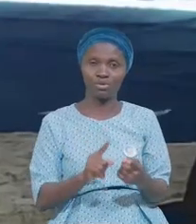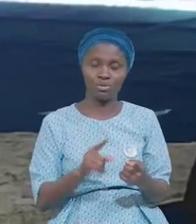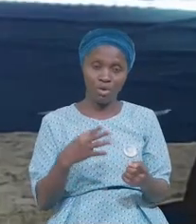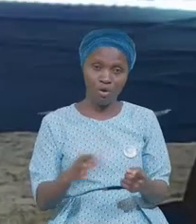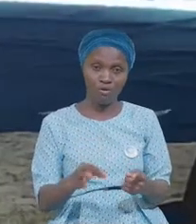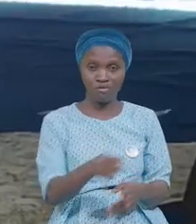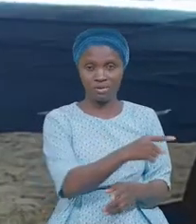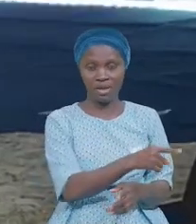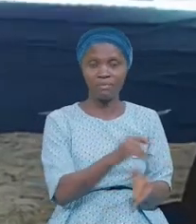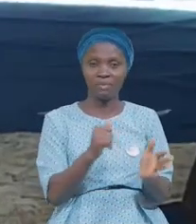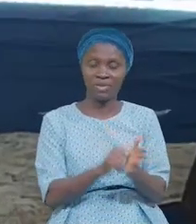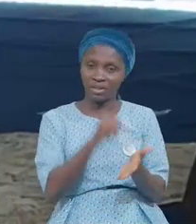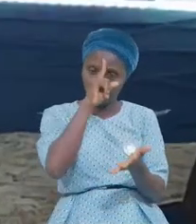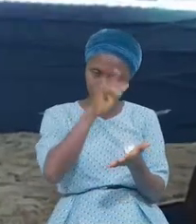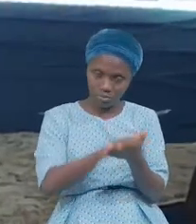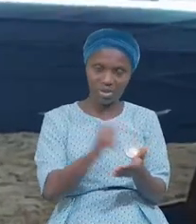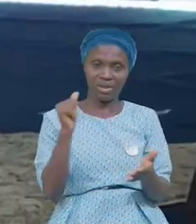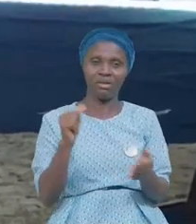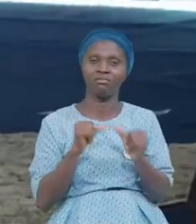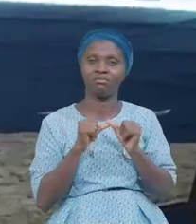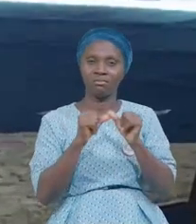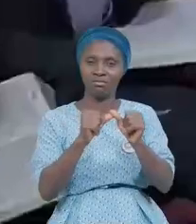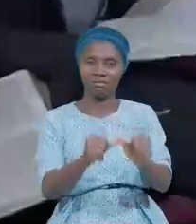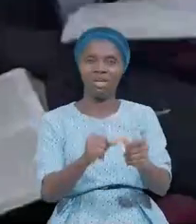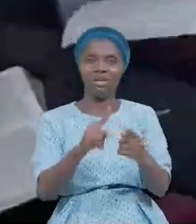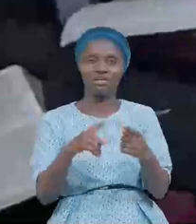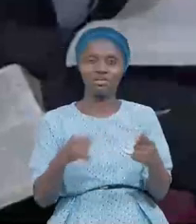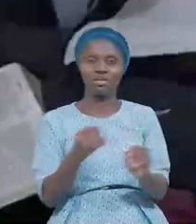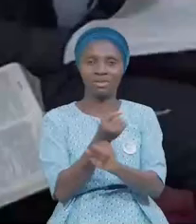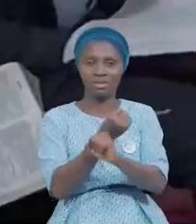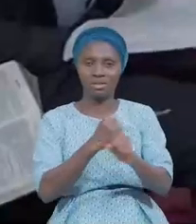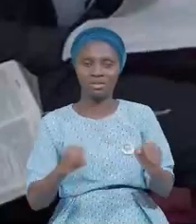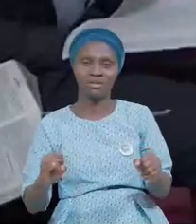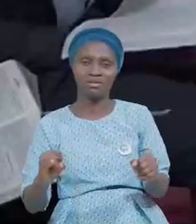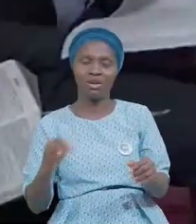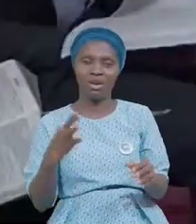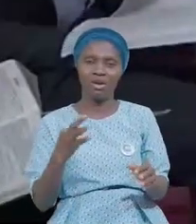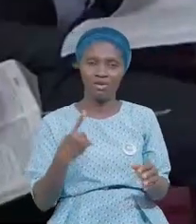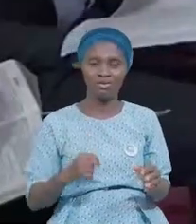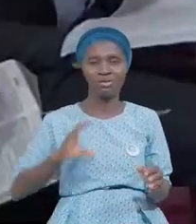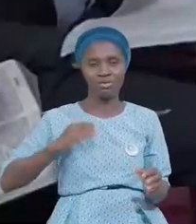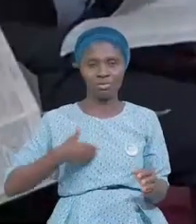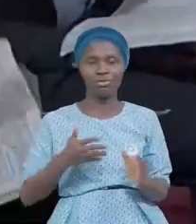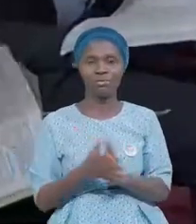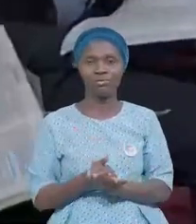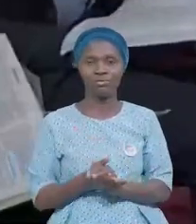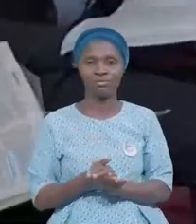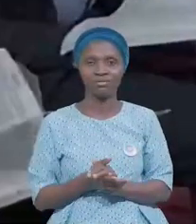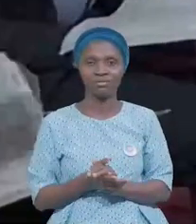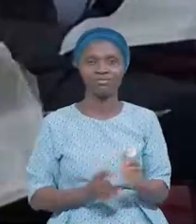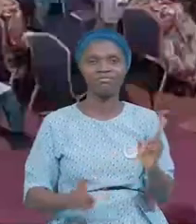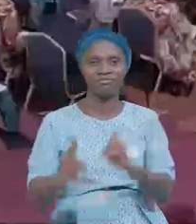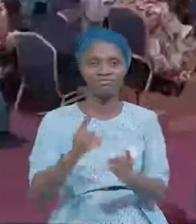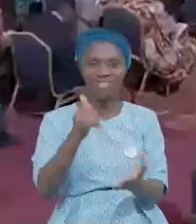ont la foi pour sauver leur âme. Quelqu'un dira Amen